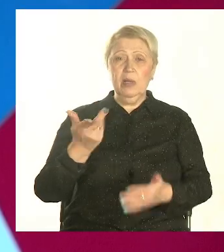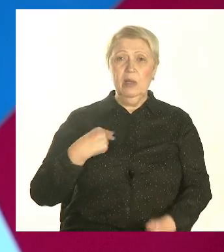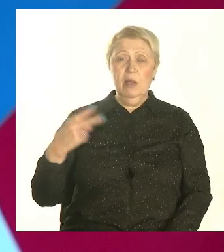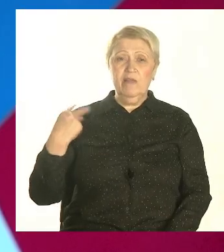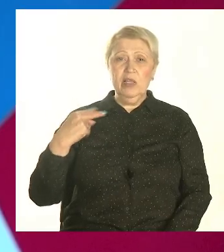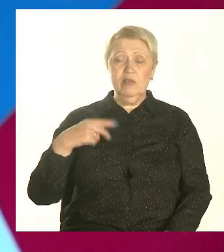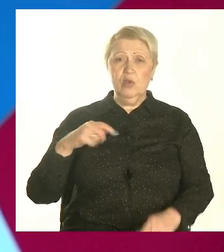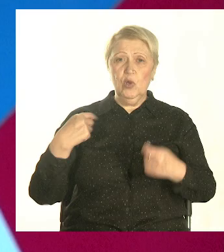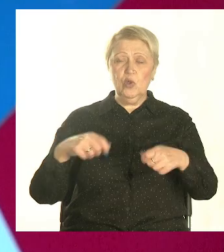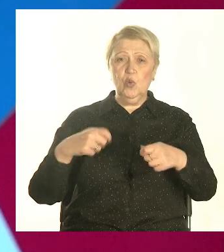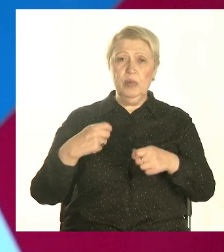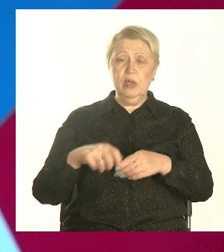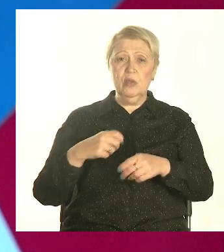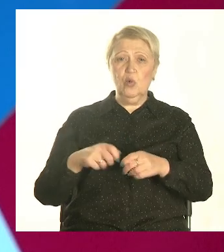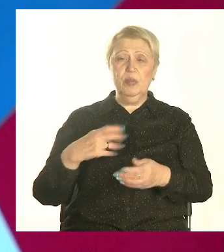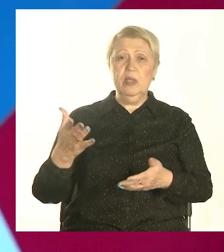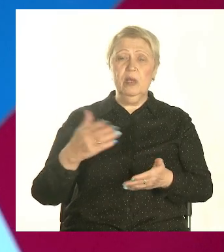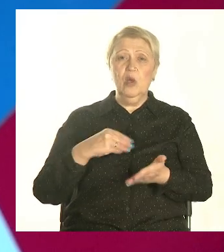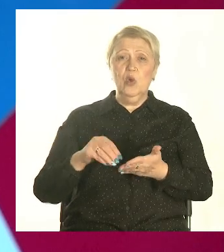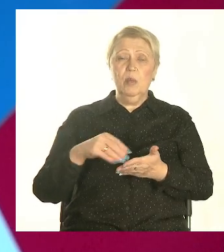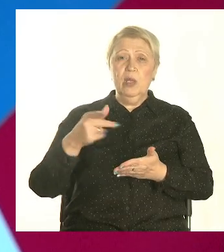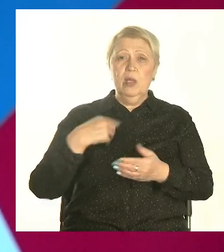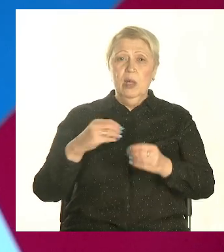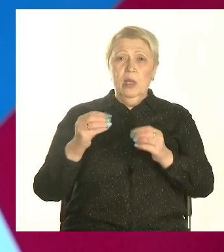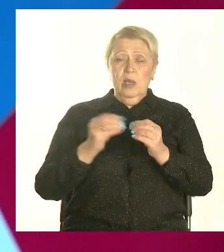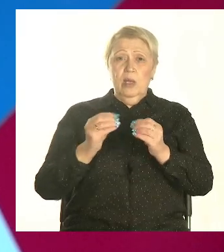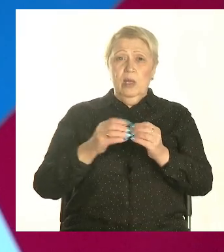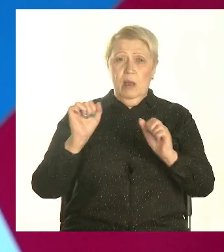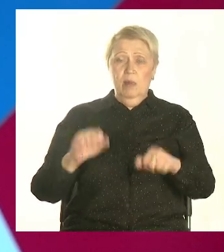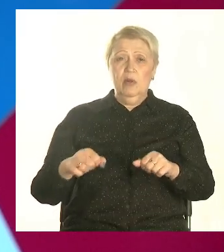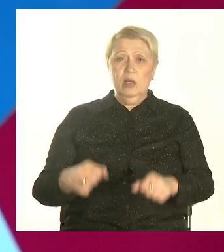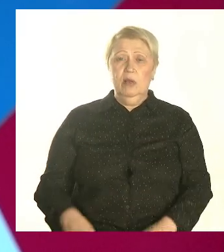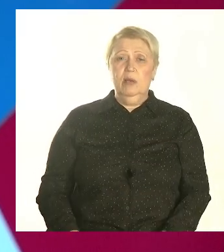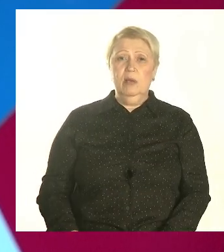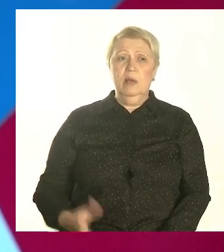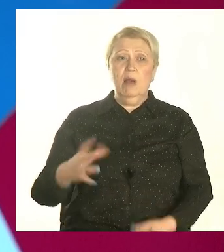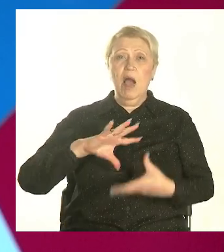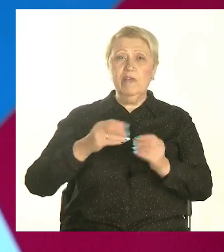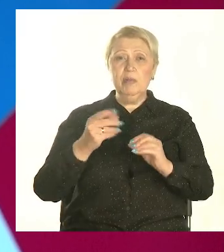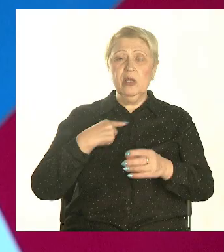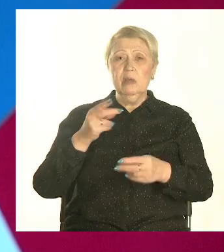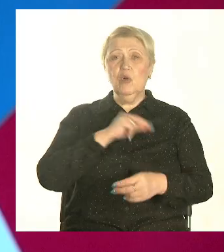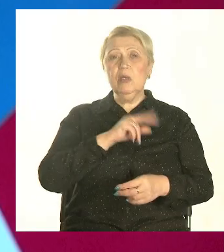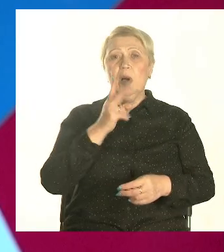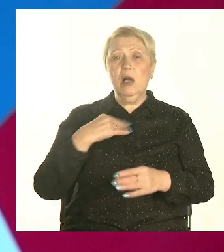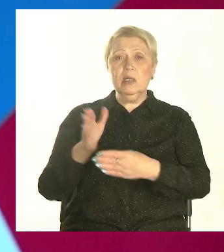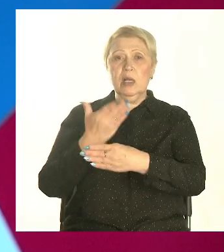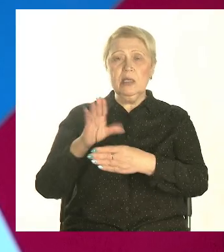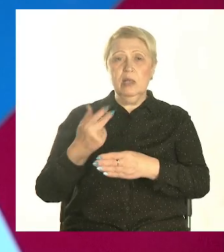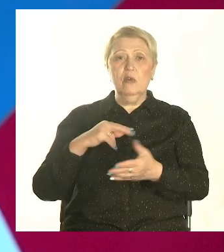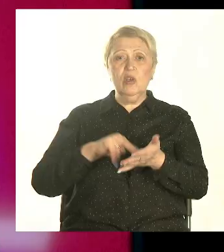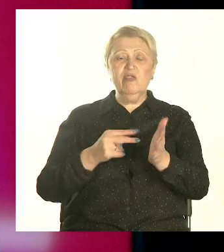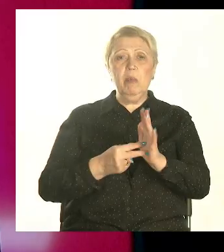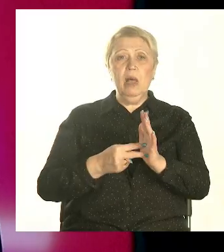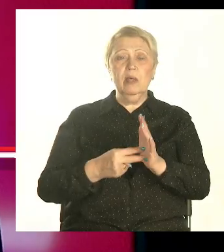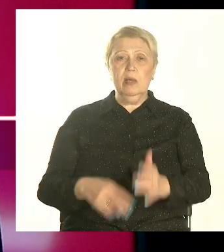1000, поставить, есть ли такое в планах уже у регоператора? В планах. И вообще работа с раздельным сбором? В планах это есть, но мы только